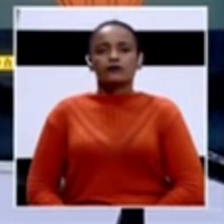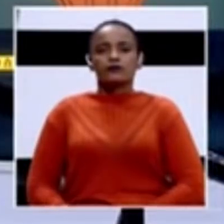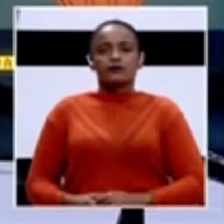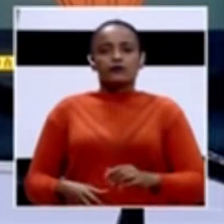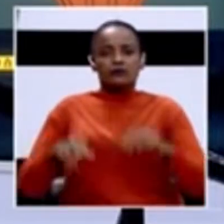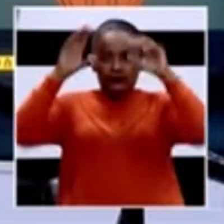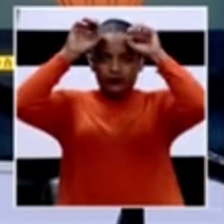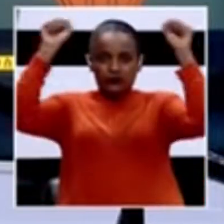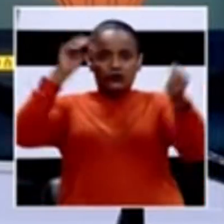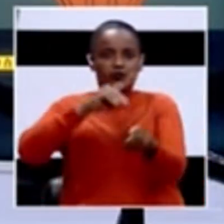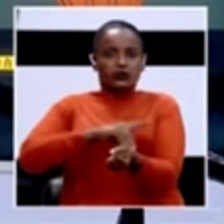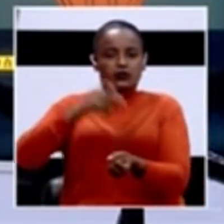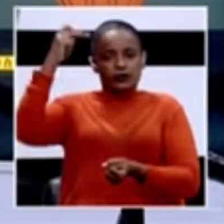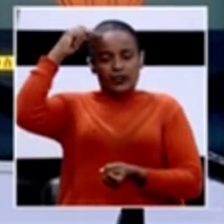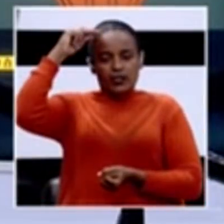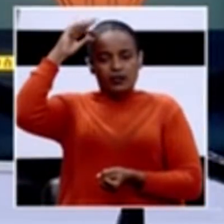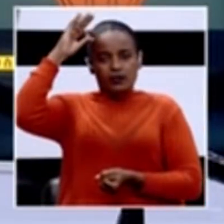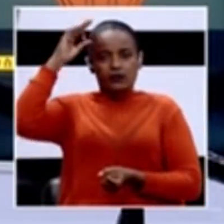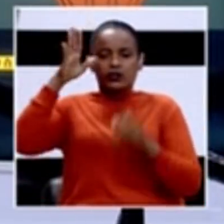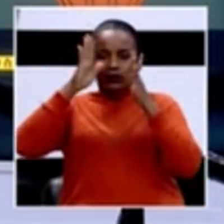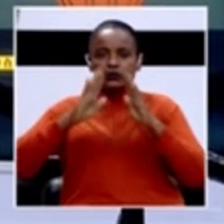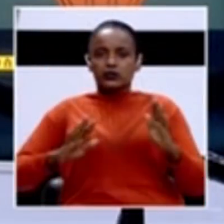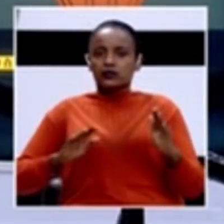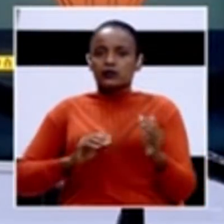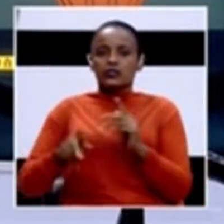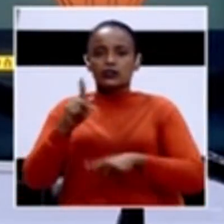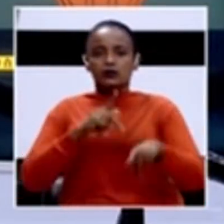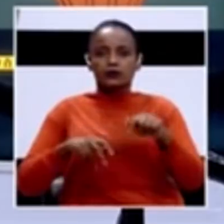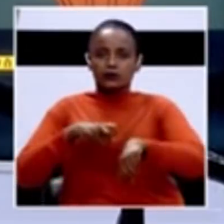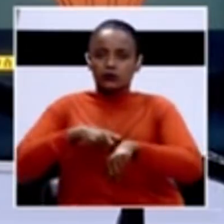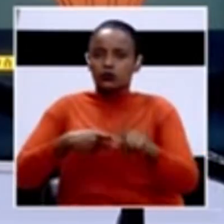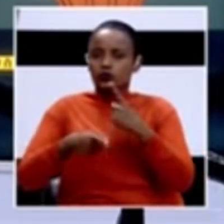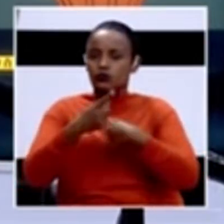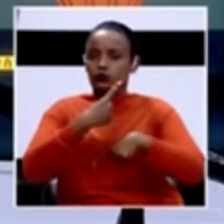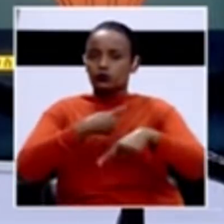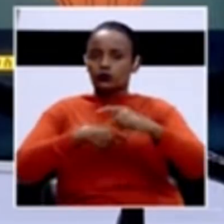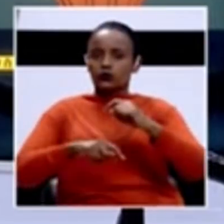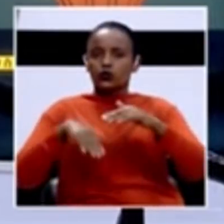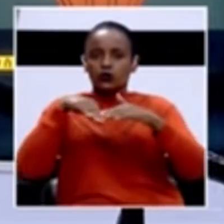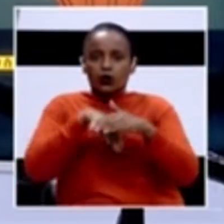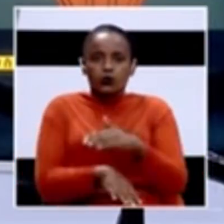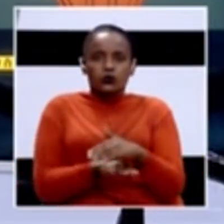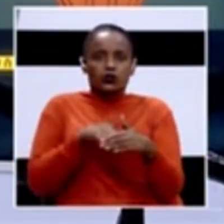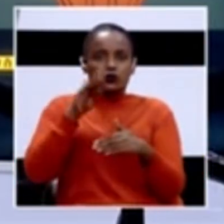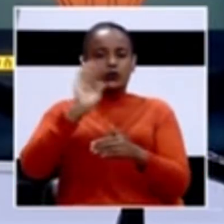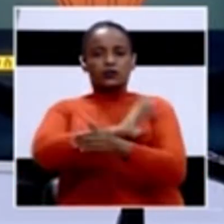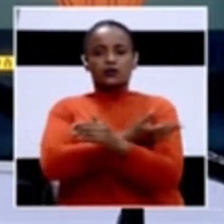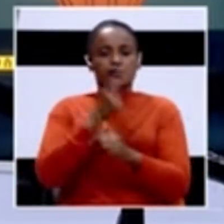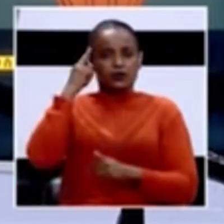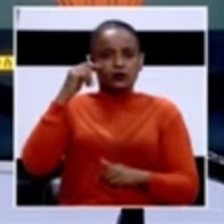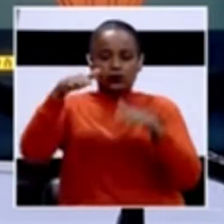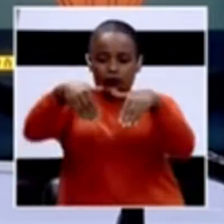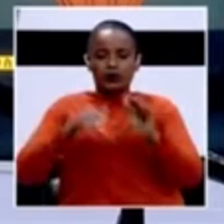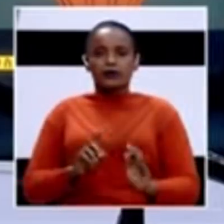ርእሰ ምምሕዳር ትግራይ ዶክተር ደብረፅዮን ገብረ ሚካኤል ሰላም ረጊፆም ህዝቢ ትግራይ ንምንብርካኽ ዝመፁ ናይ ውሽጥን ወፃን ሓይልታት ትግራይ መቕበሪቶም